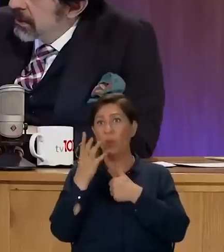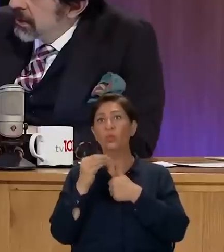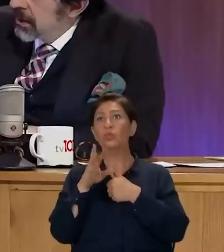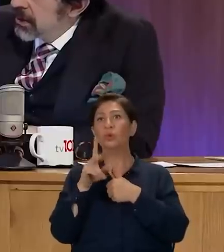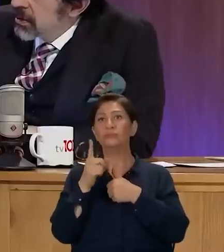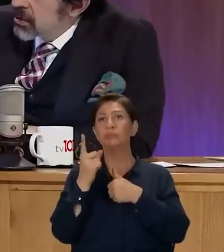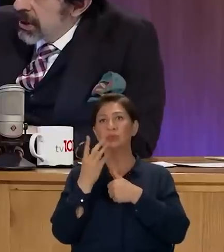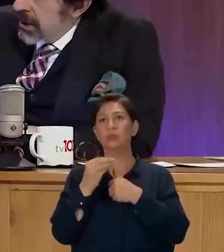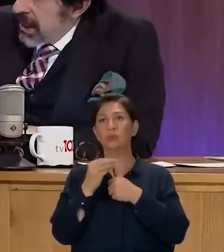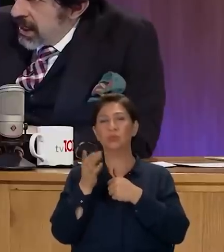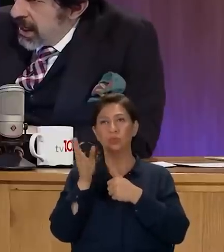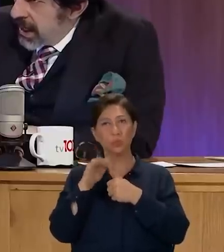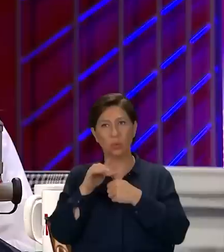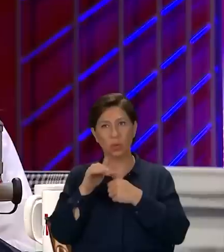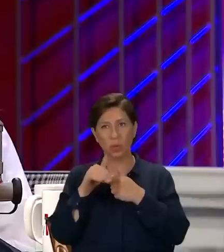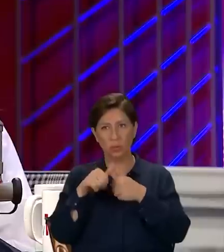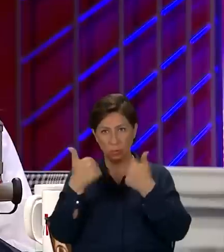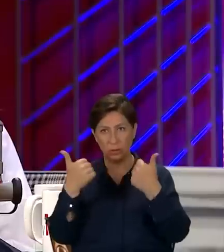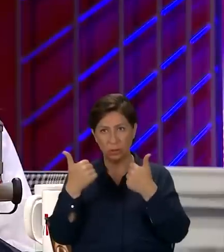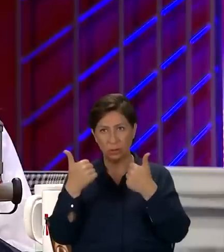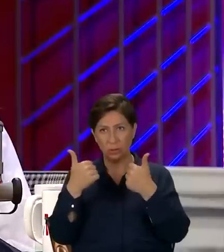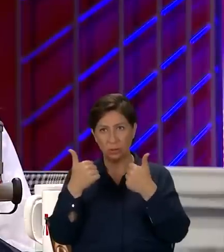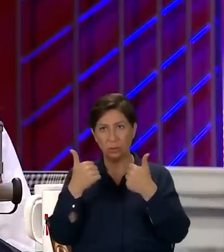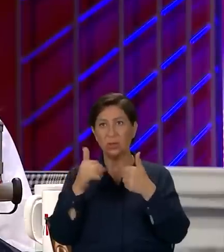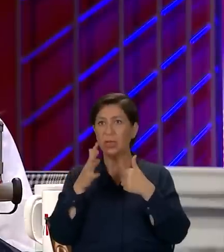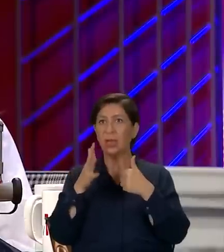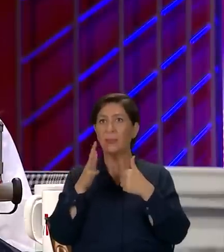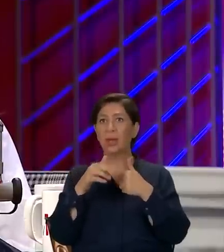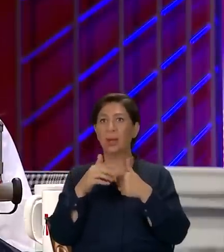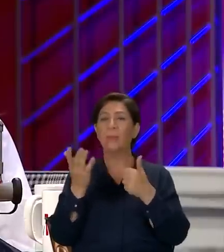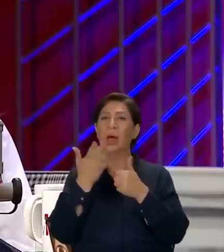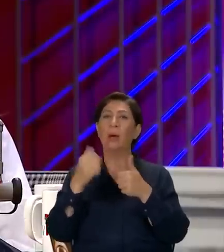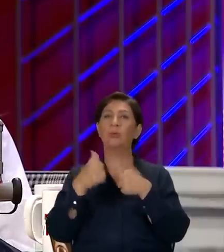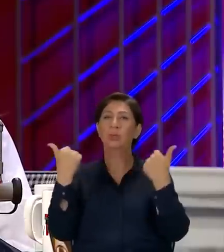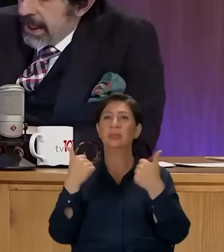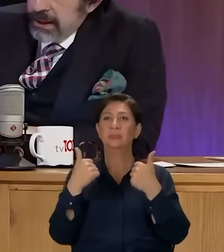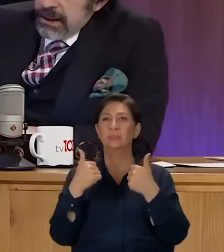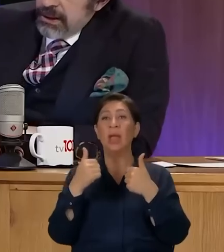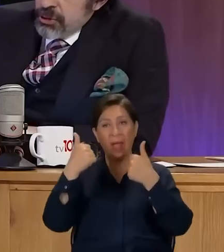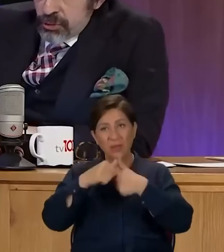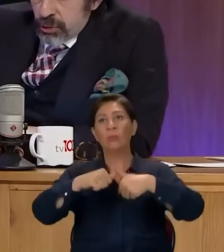şey. Sonra ama boşandın galiba. Galiba değil, bayağı boşandım.